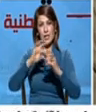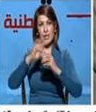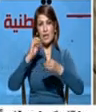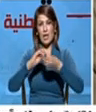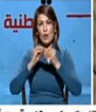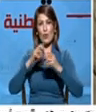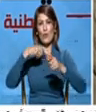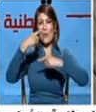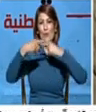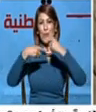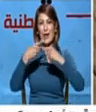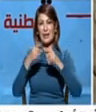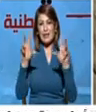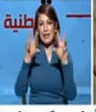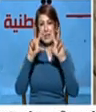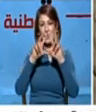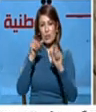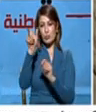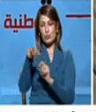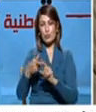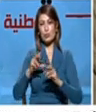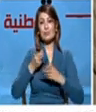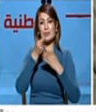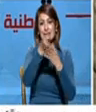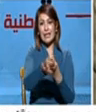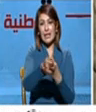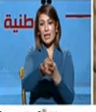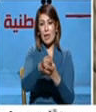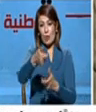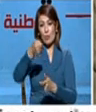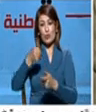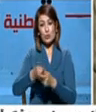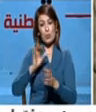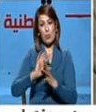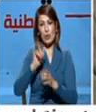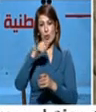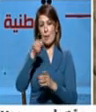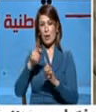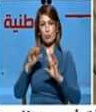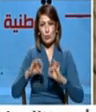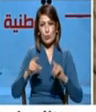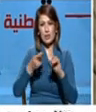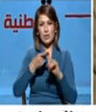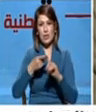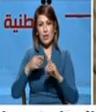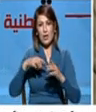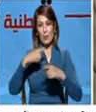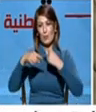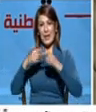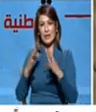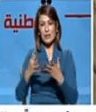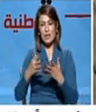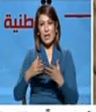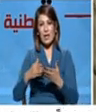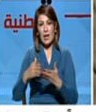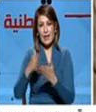المركز الشركات البريديه واحنا وقتها مكاتب البريد